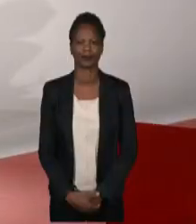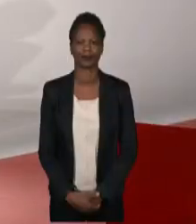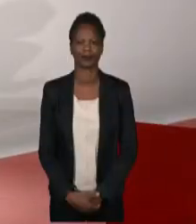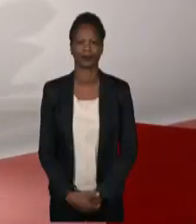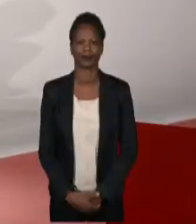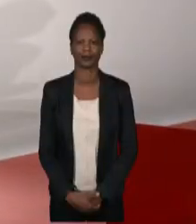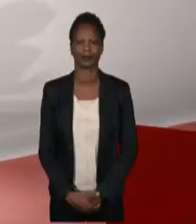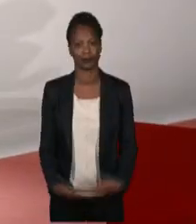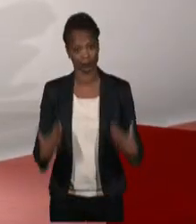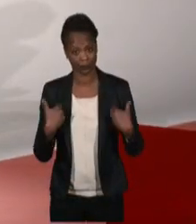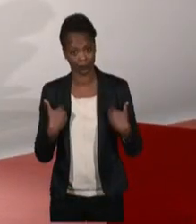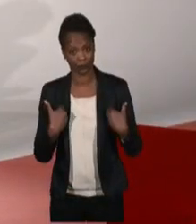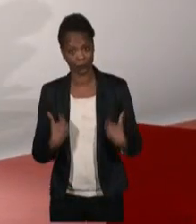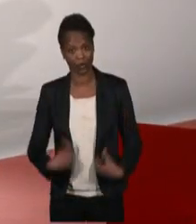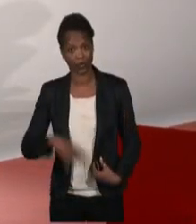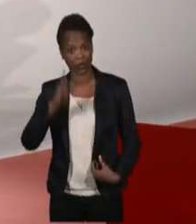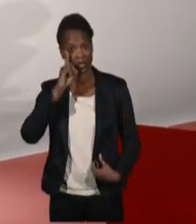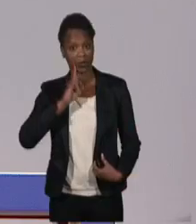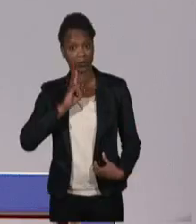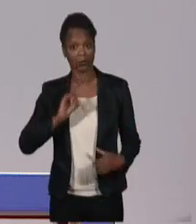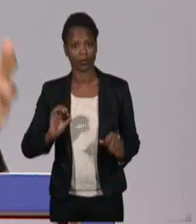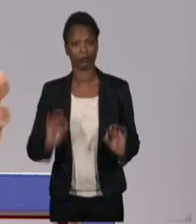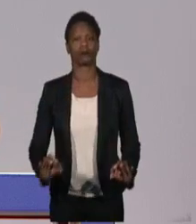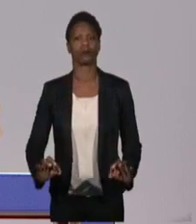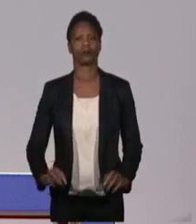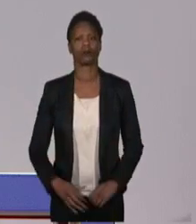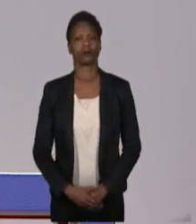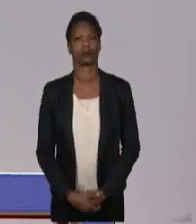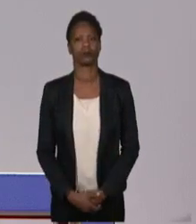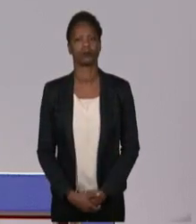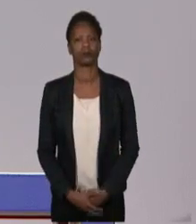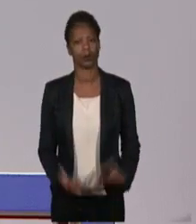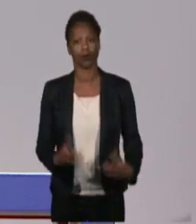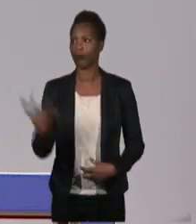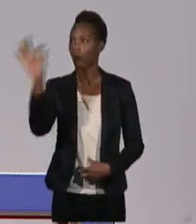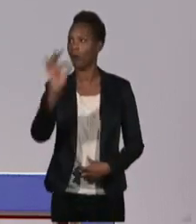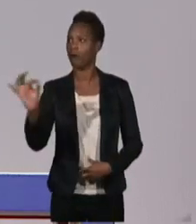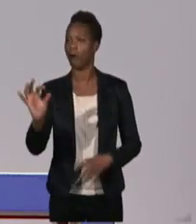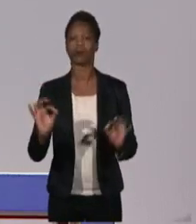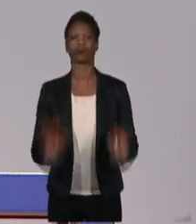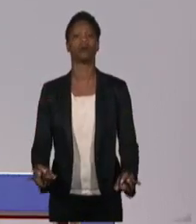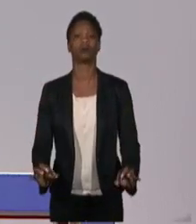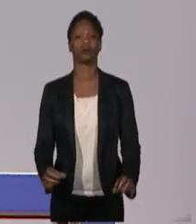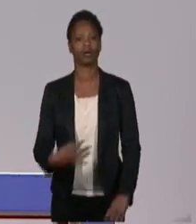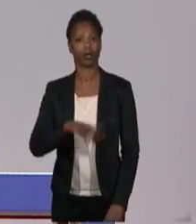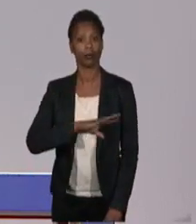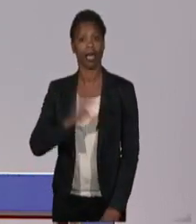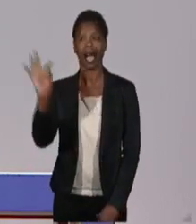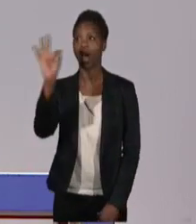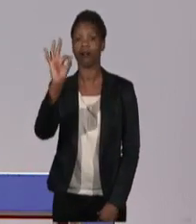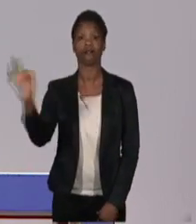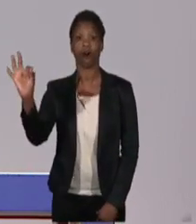Je suis une femme d'ordre. Je veux la France en ordre, car je veux la France de